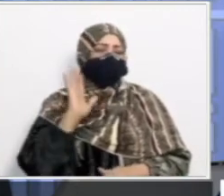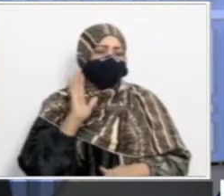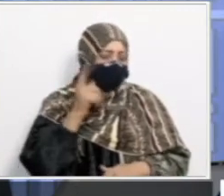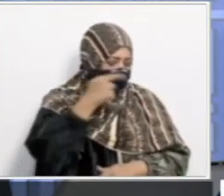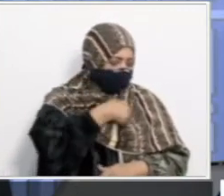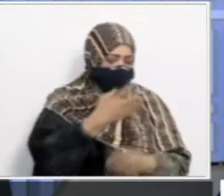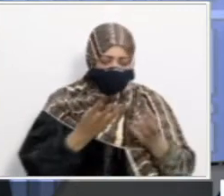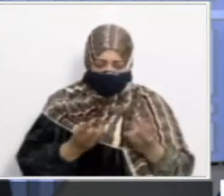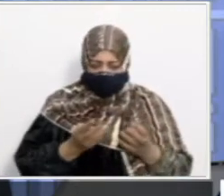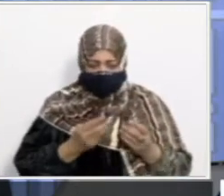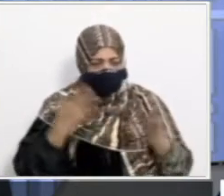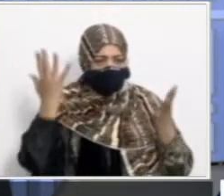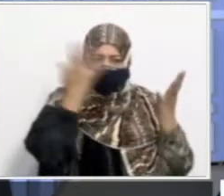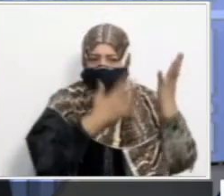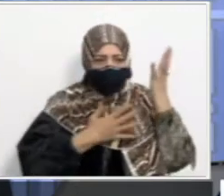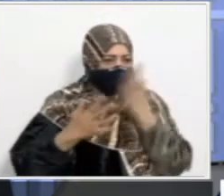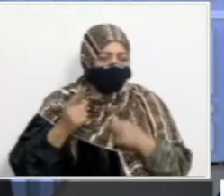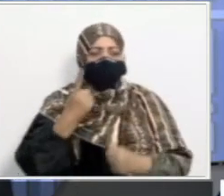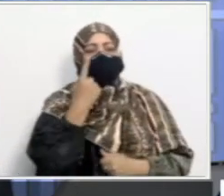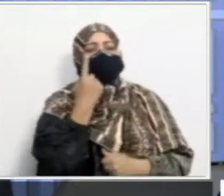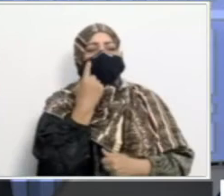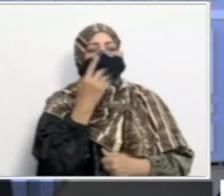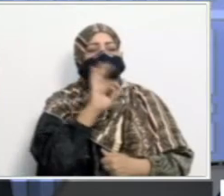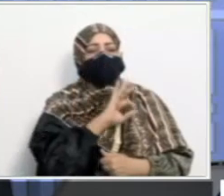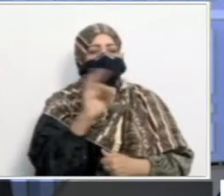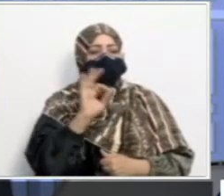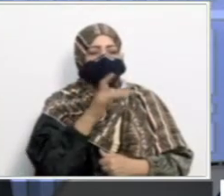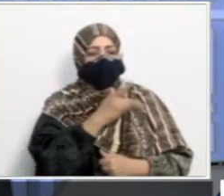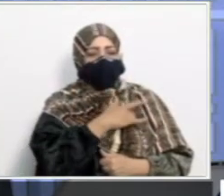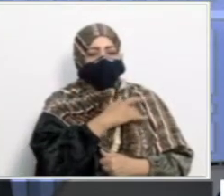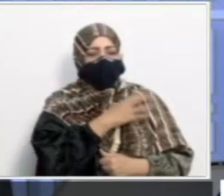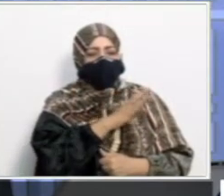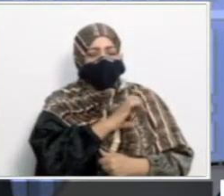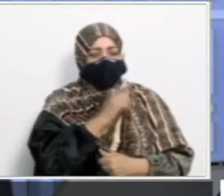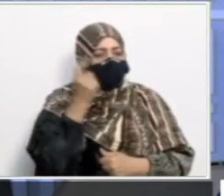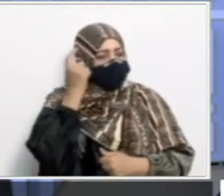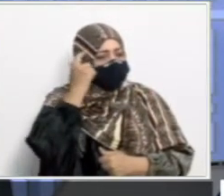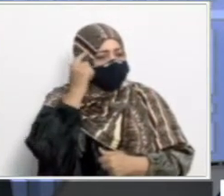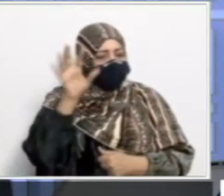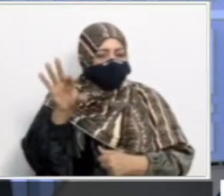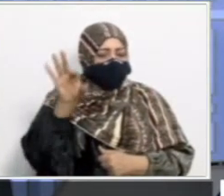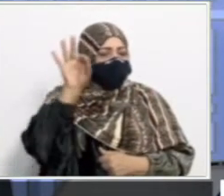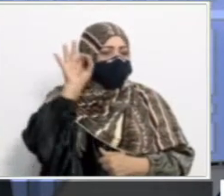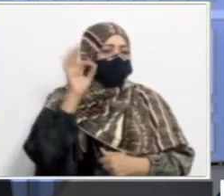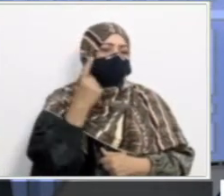والموفق هو من يعرف الاختيار عند هذه الأبواب. فإذا كان